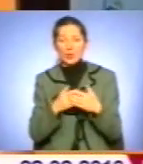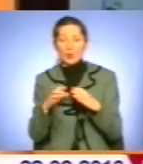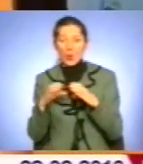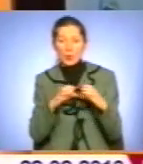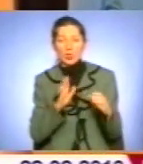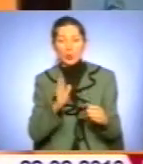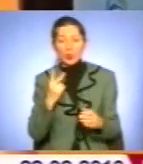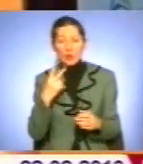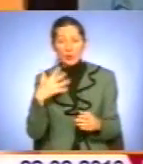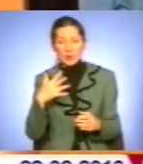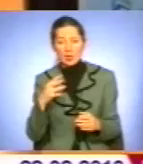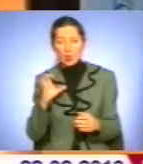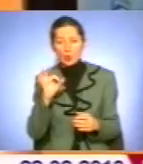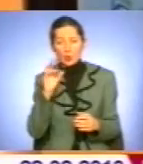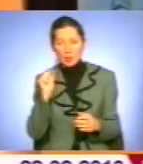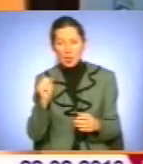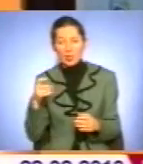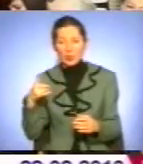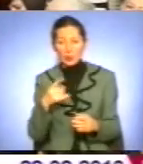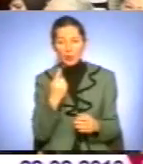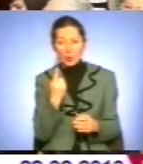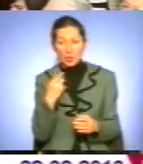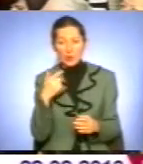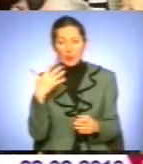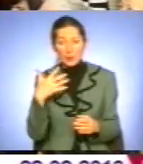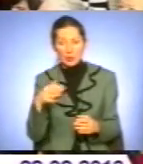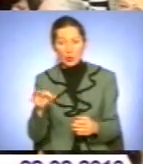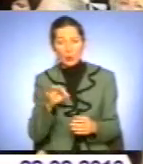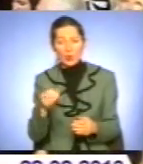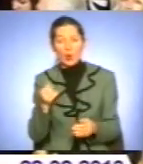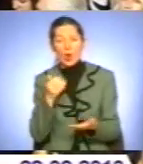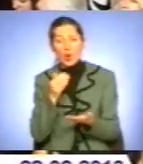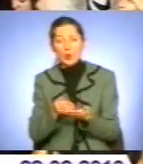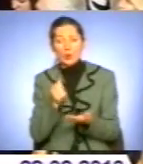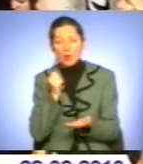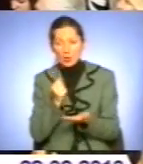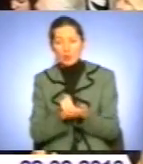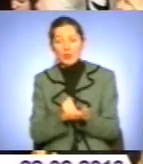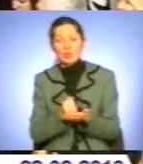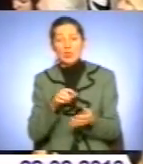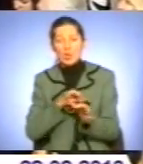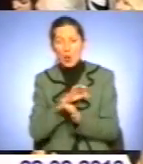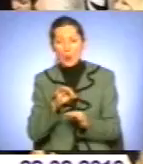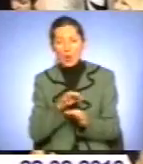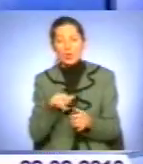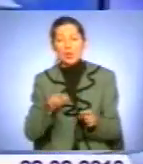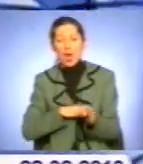2,50. У соціальних маршрутках – 1,50 гривні. Остаточно проект утвердить виконком Тернопільської міської ради.